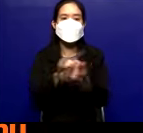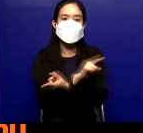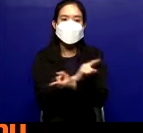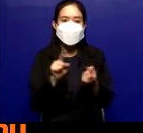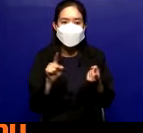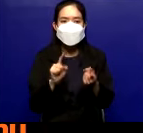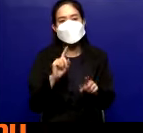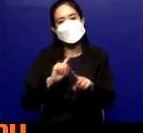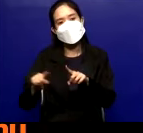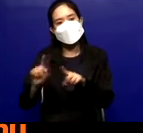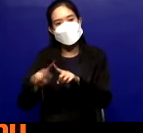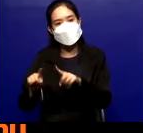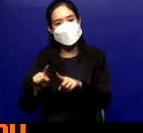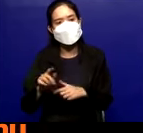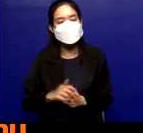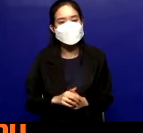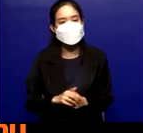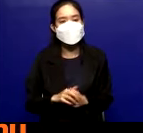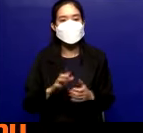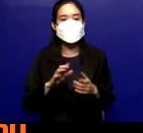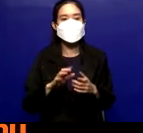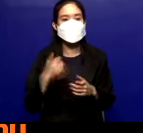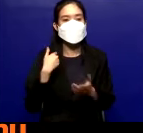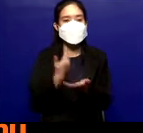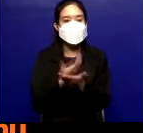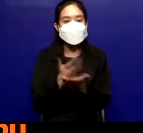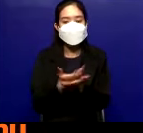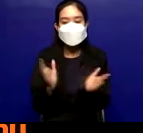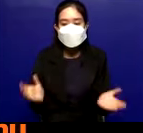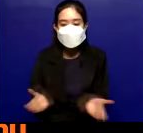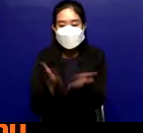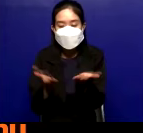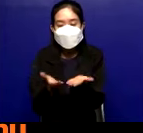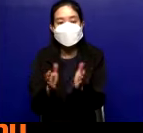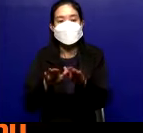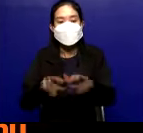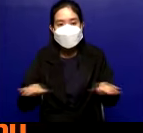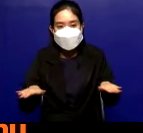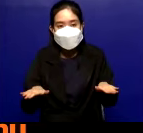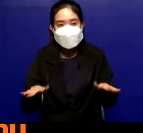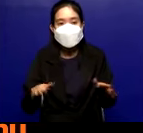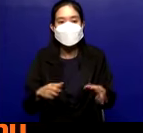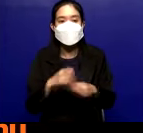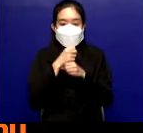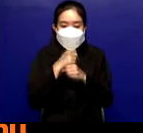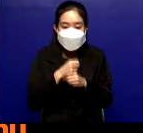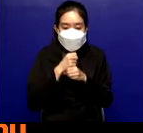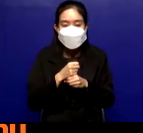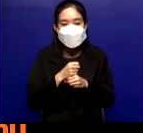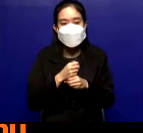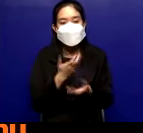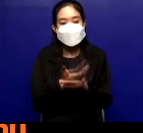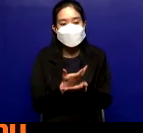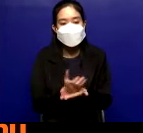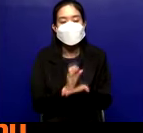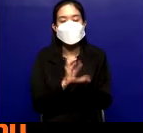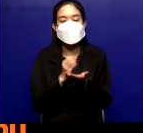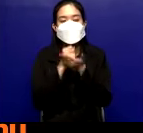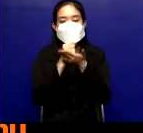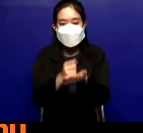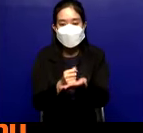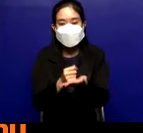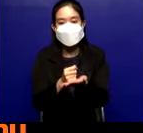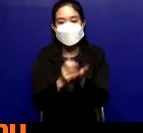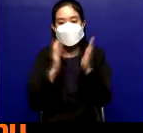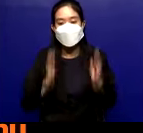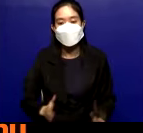ไลด์ถัดไปด้วยค่ะประกันสังคมเงินอุดหนุนเด็กเล็กเบี้ยผู้สูงอายุสวัสดิการผู้พิการนะคะผู้ด้อยโอกาสทางสังคมเนี่ยรวม